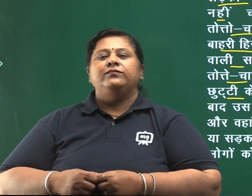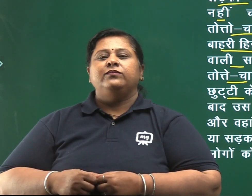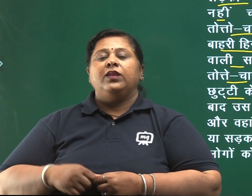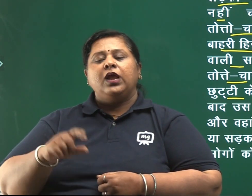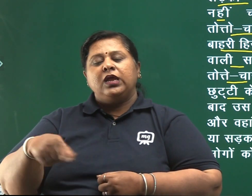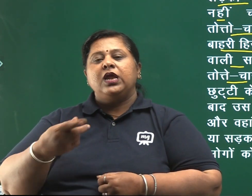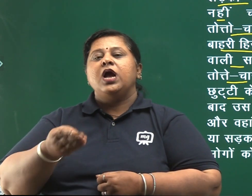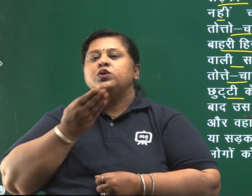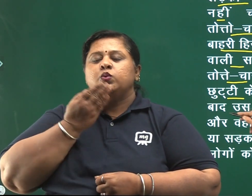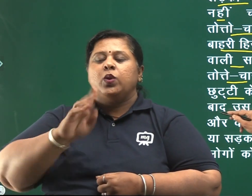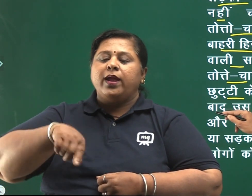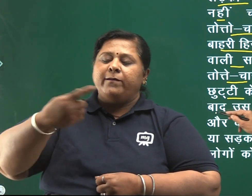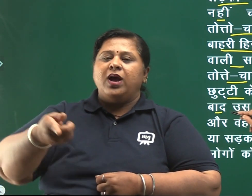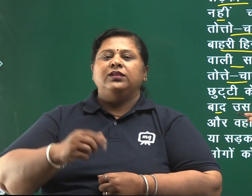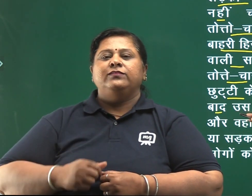या स्कूल के बाद